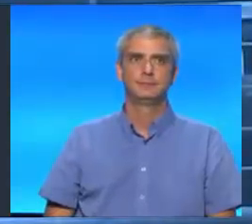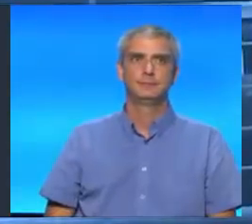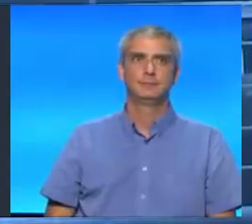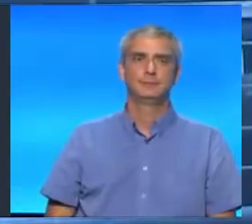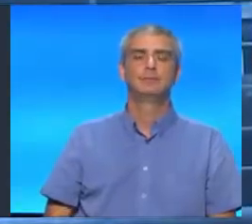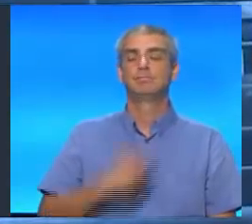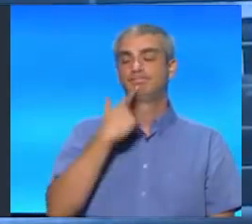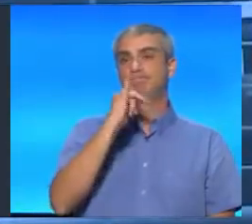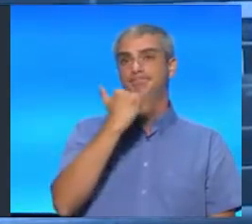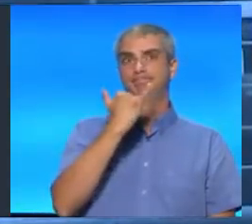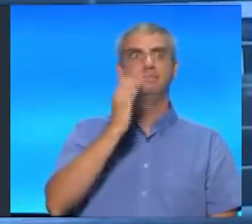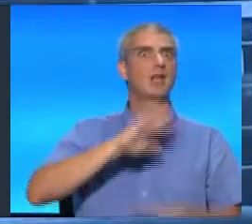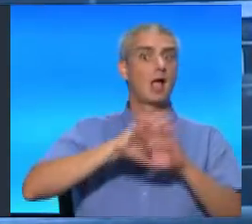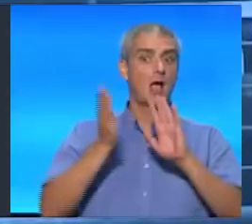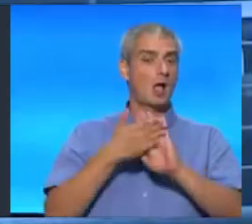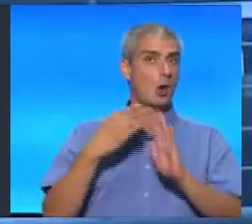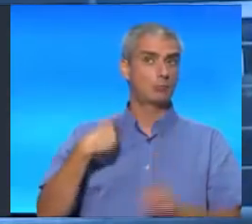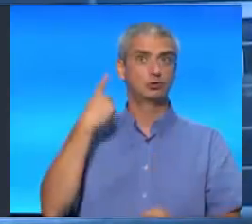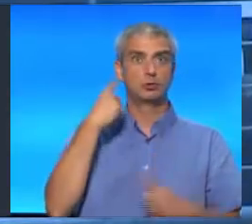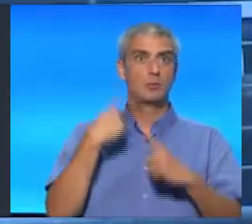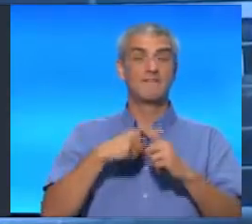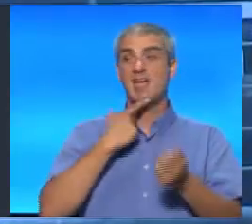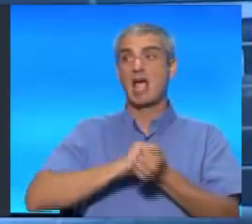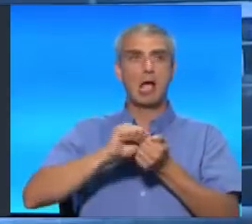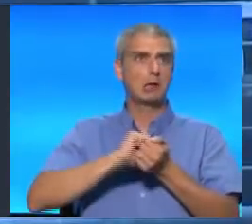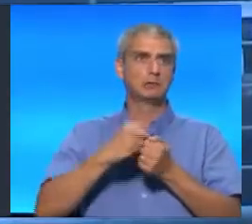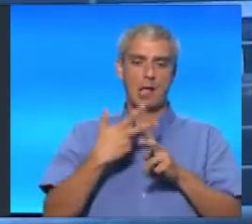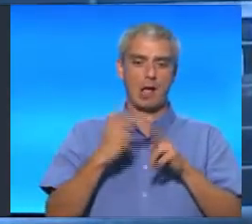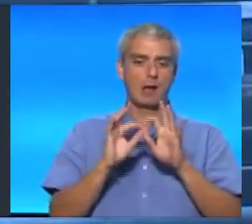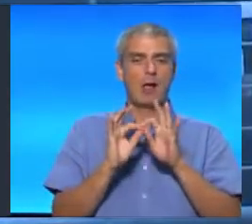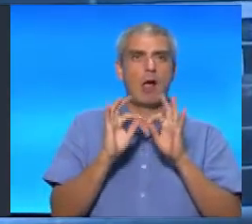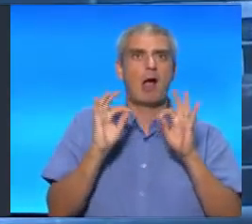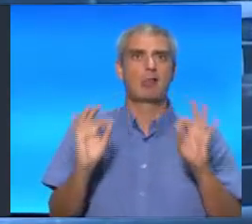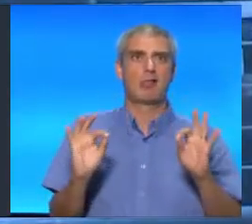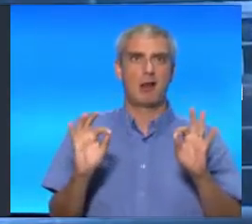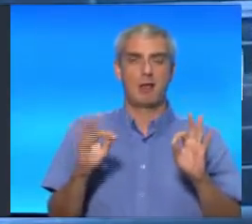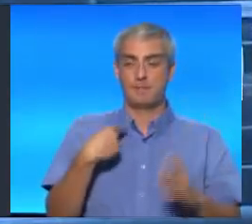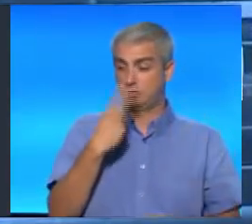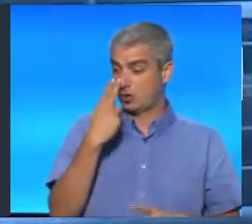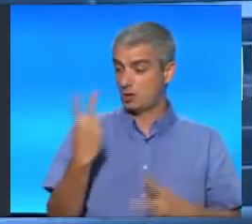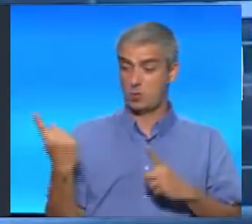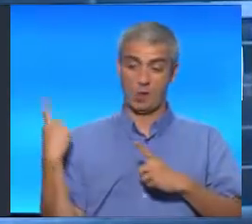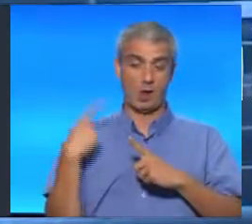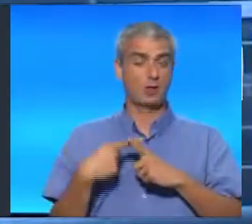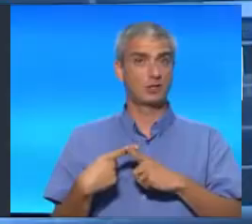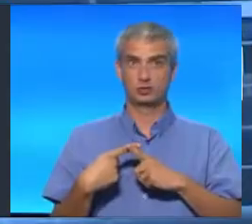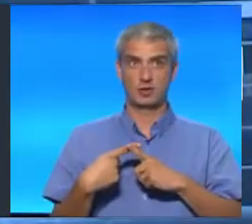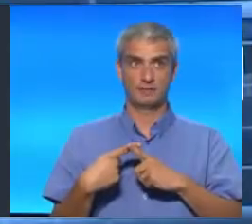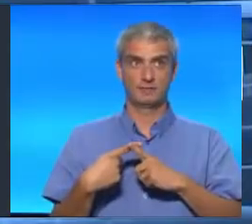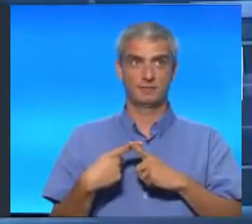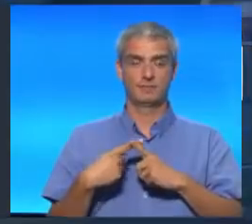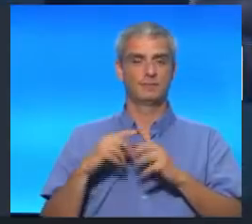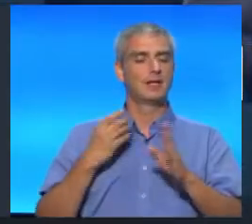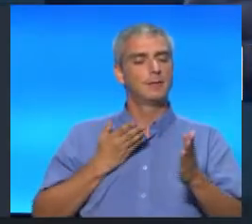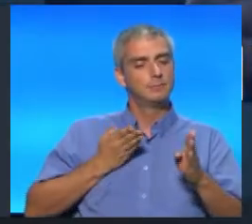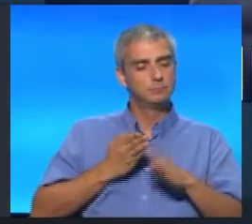כן, מיכל, למרות כל מה שאנחנו שומעים ולמרות כל ההרס הזה, אנחנו רק בהתחלת הסופה הזאת. מה שראינו עד עכשיו זה את המעבר הראשוני